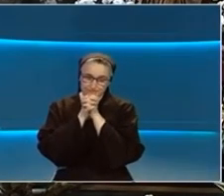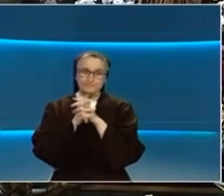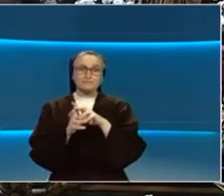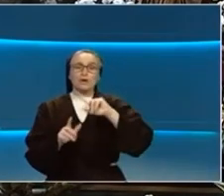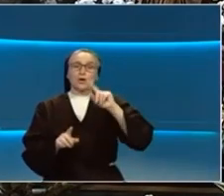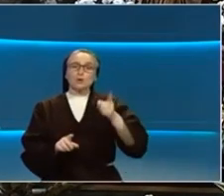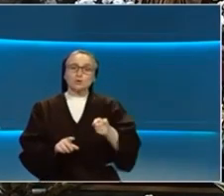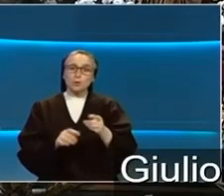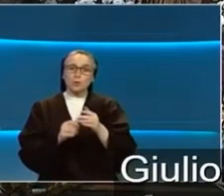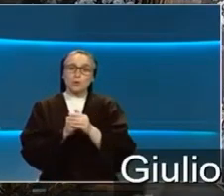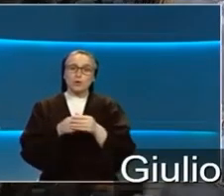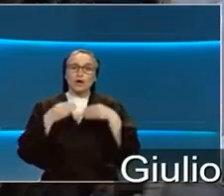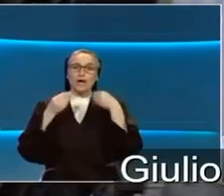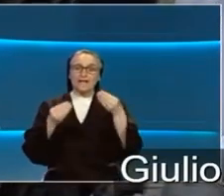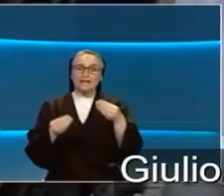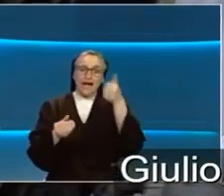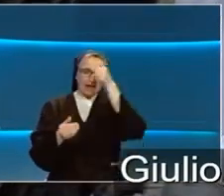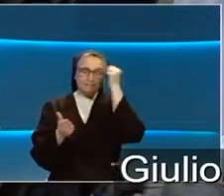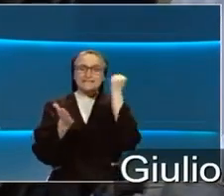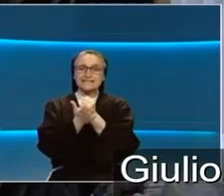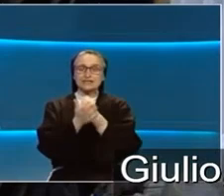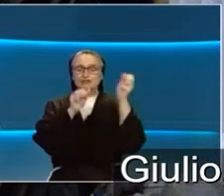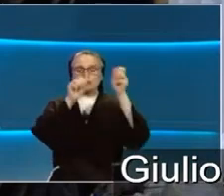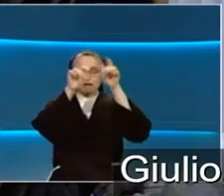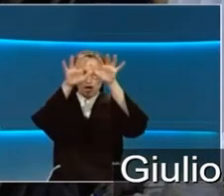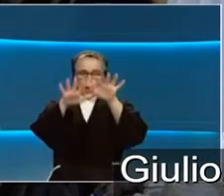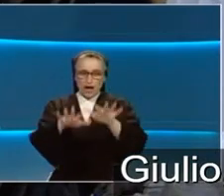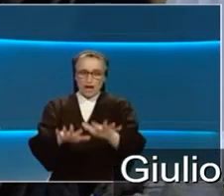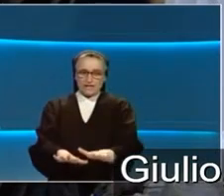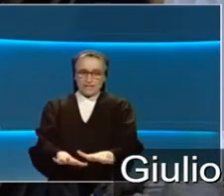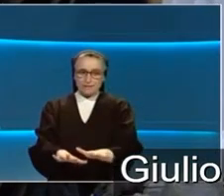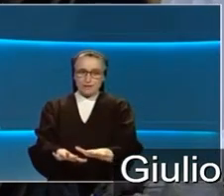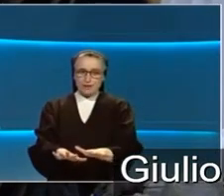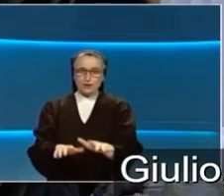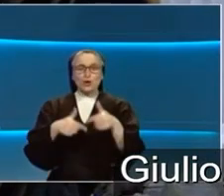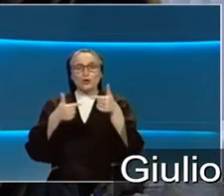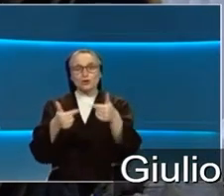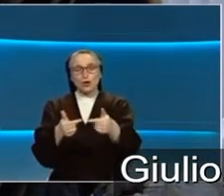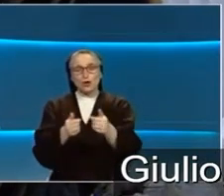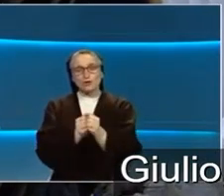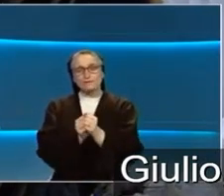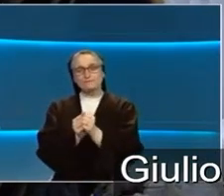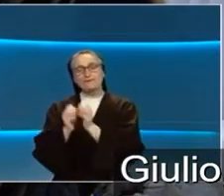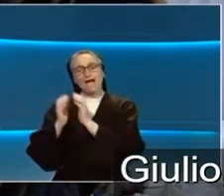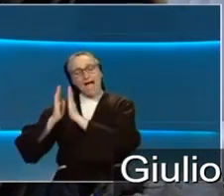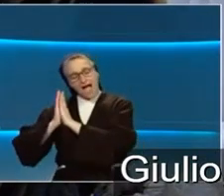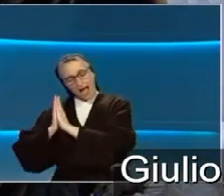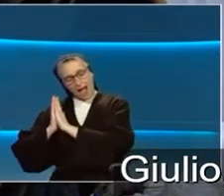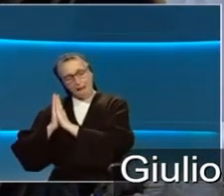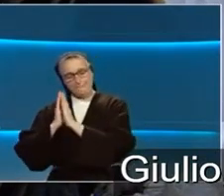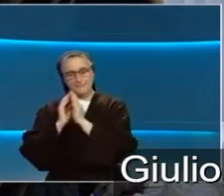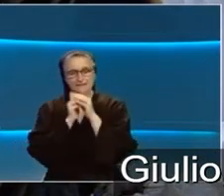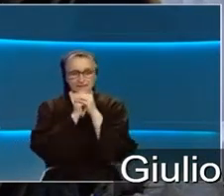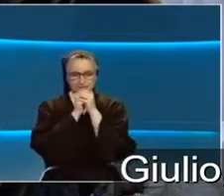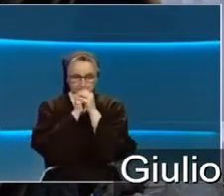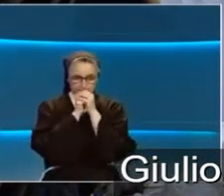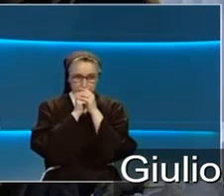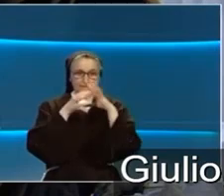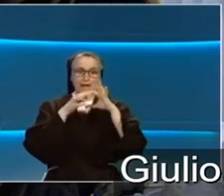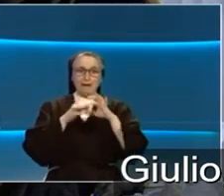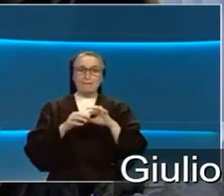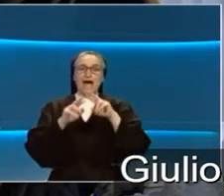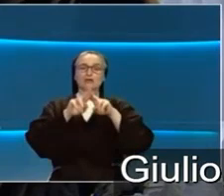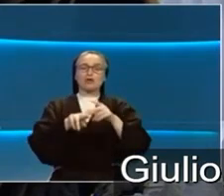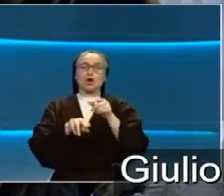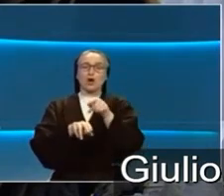Giulio, ricevi il sigillo dello Spirito Santo che ti è dato in dono. Amen. La